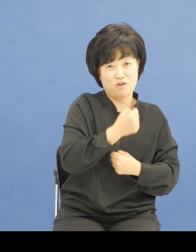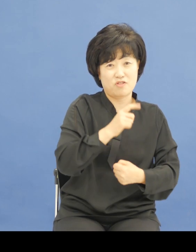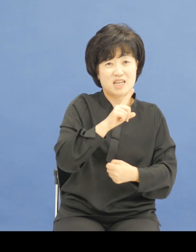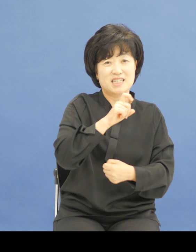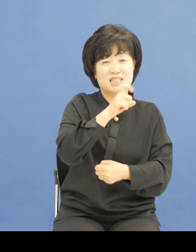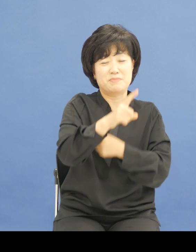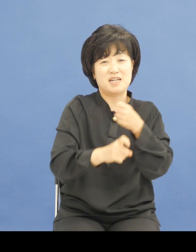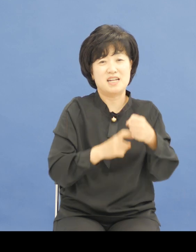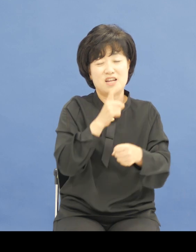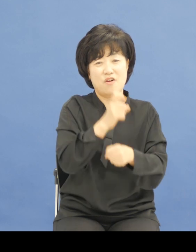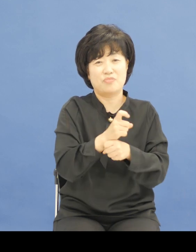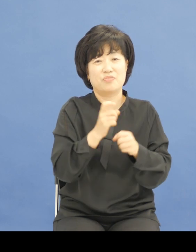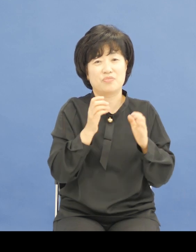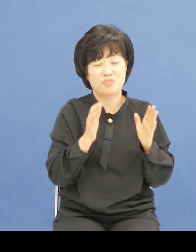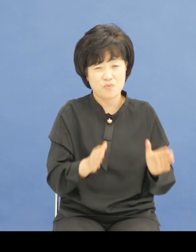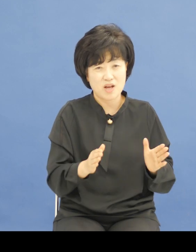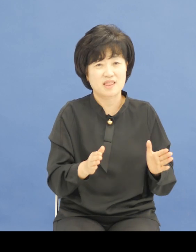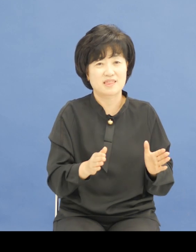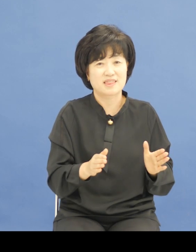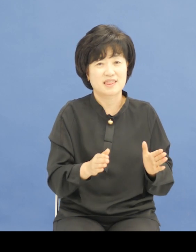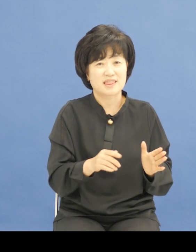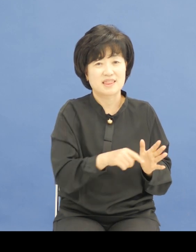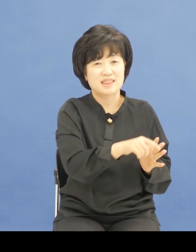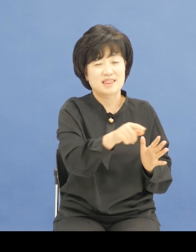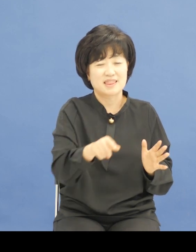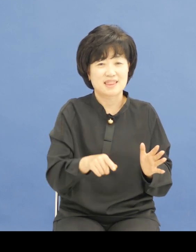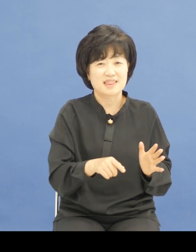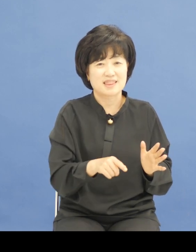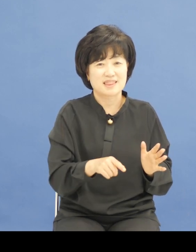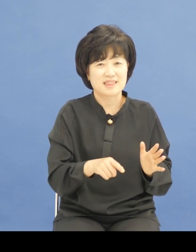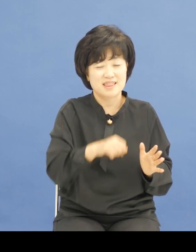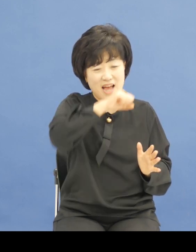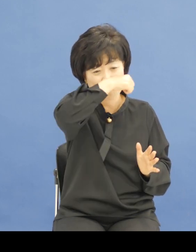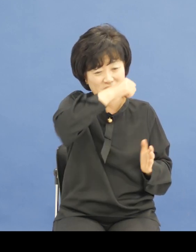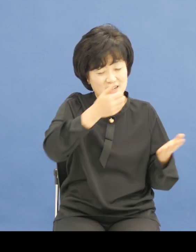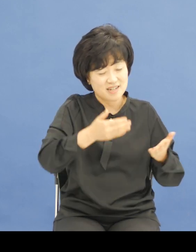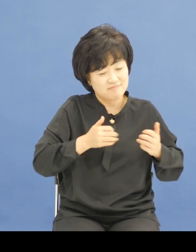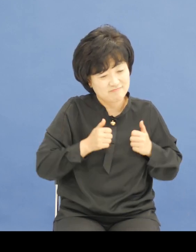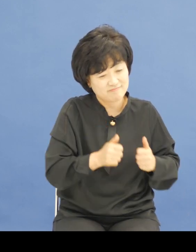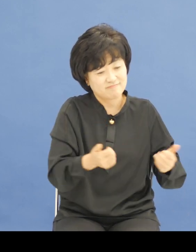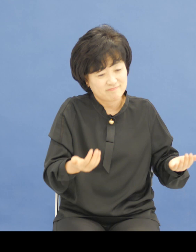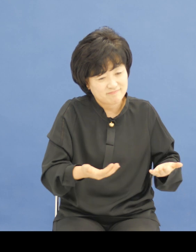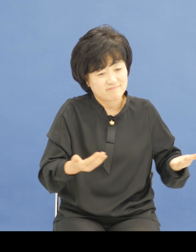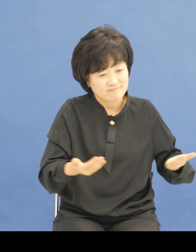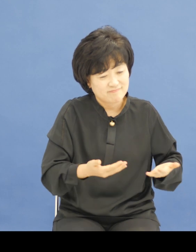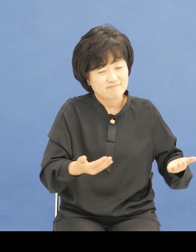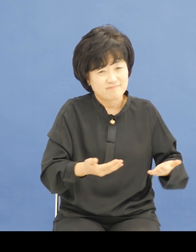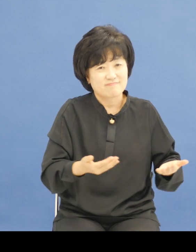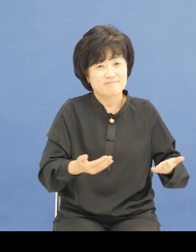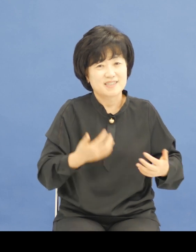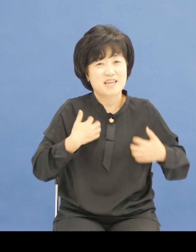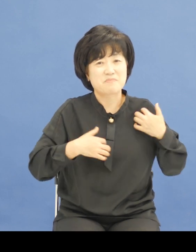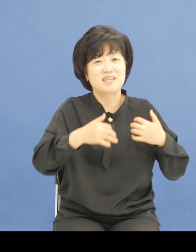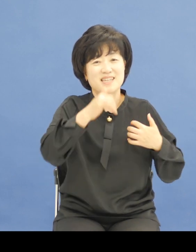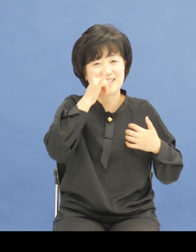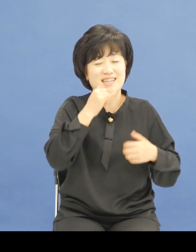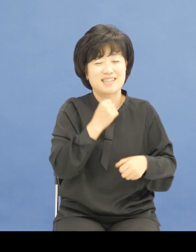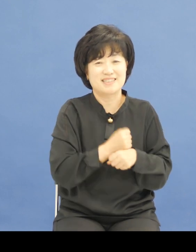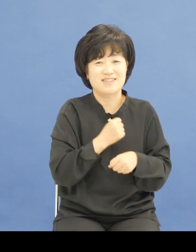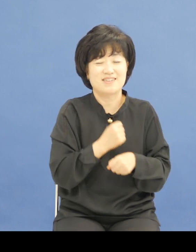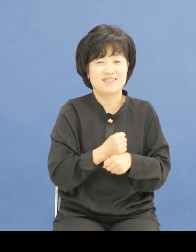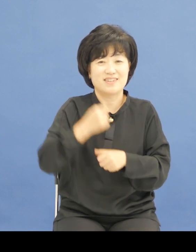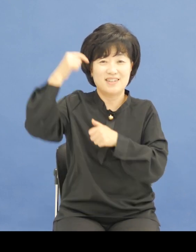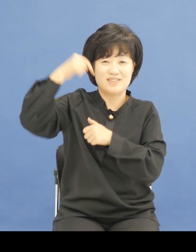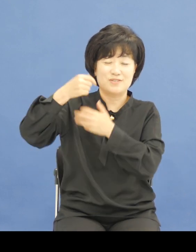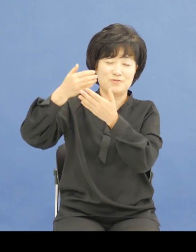11년 동안 그쪽 사역을 했는데 네. 좀 뭐 재밌게 했어요. 그래서 시켜줘서 고맙다고. 예.